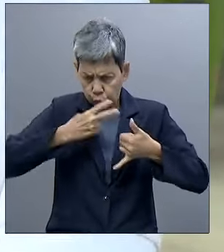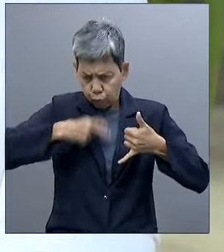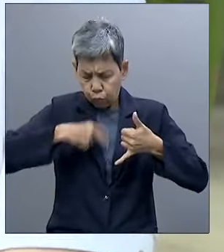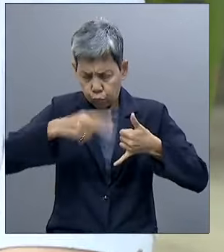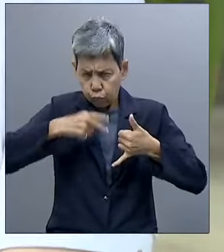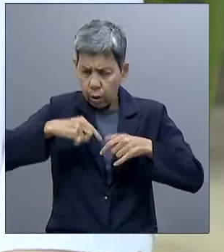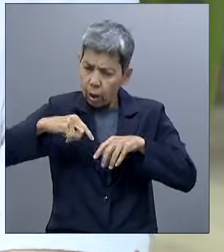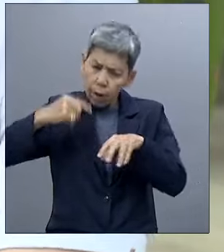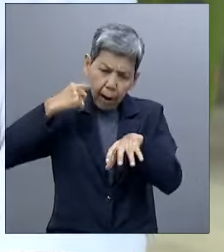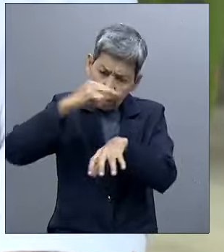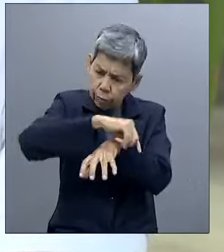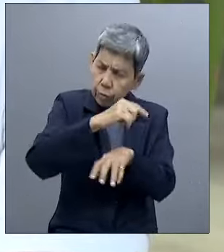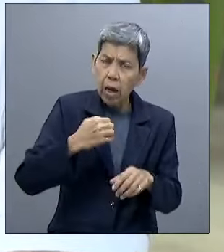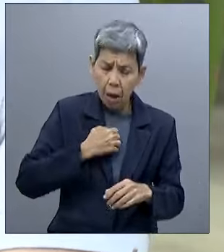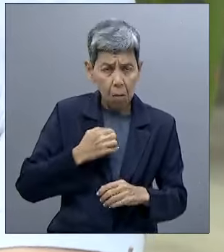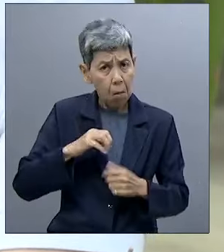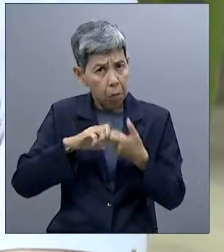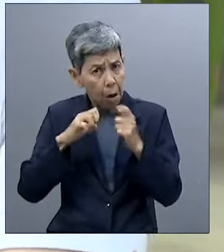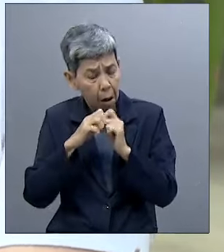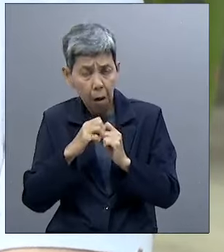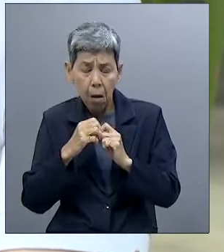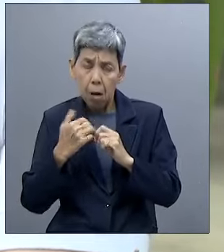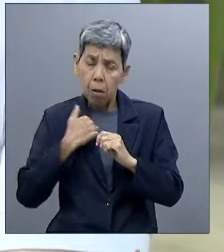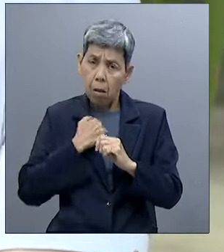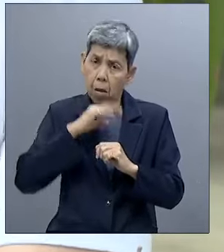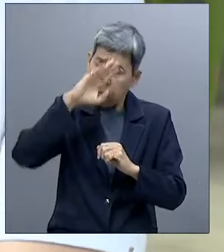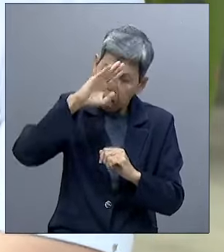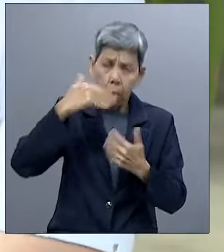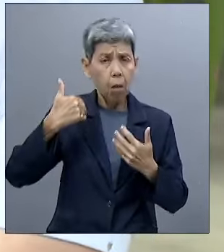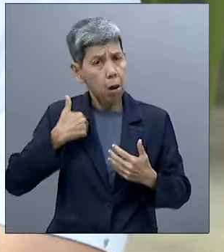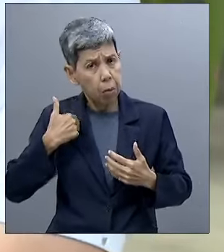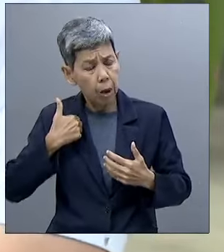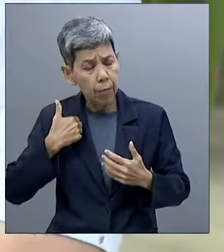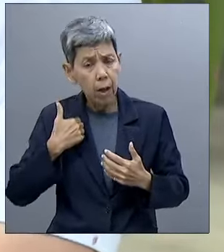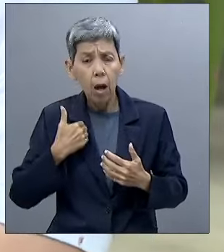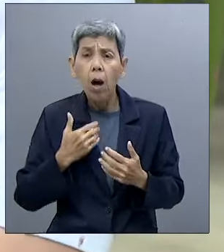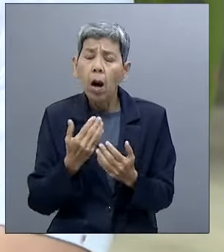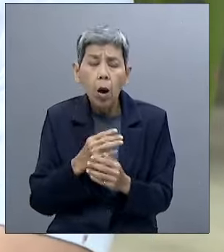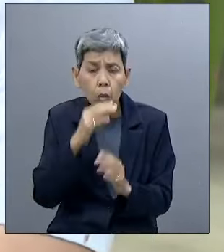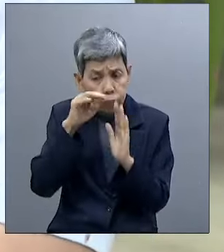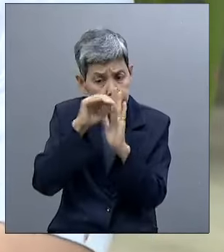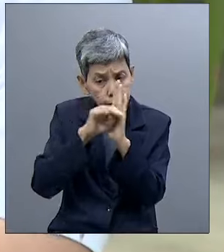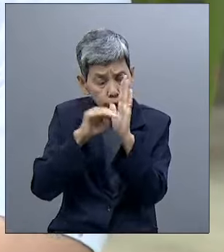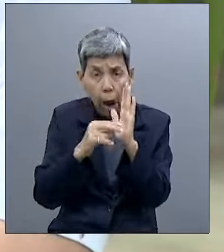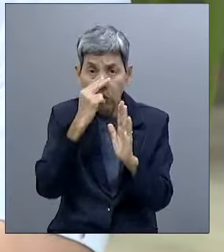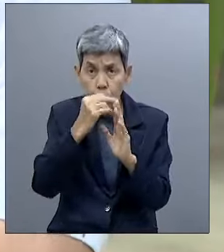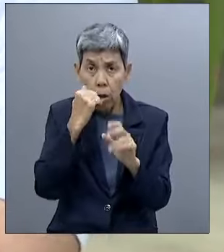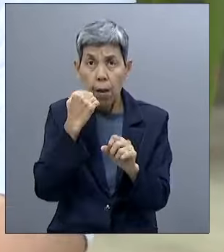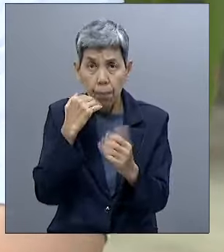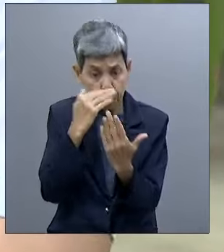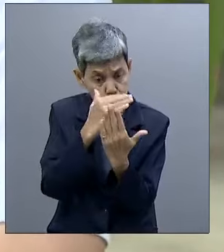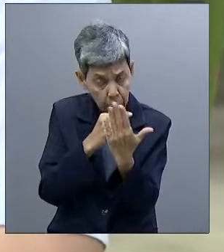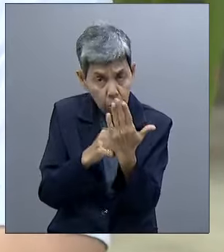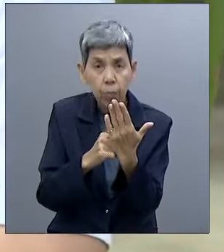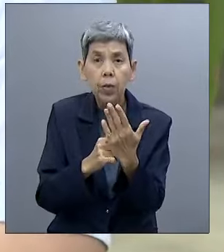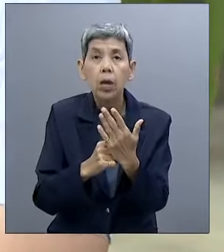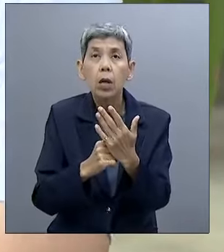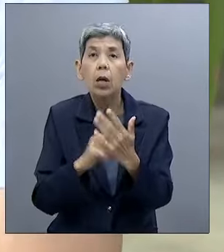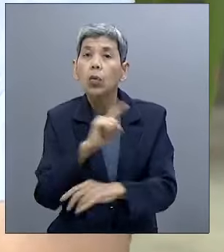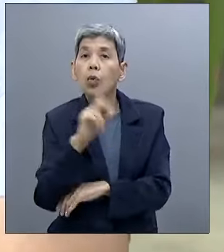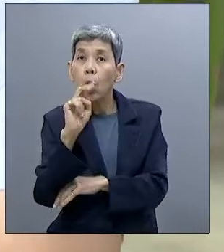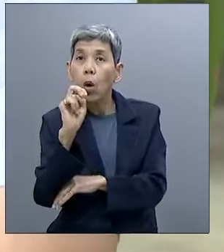อบๆด้วยว่าเขาเป็นไหมเขาอยู่อย่างไรเพราะว่าข้อมูลในการเปิดก็คือ200วัน